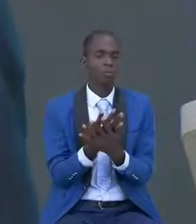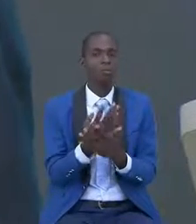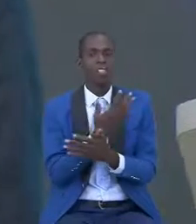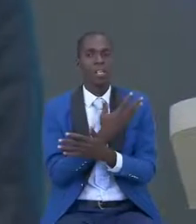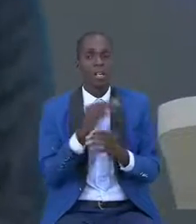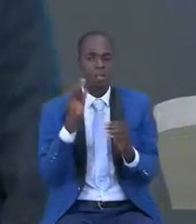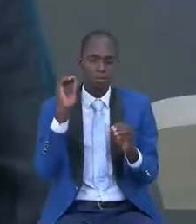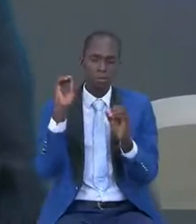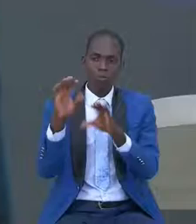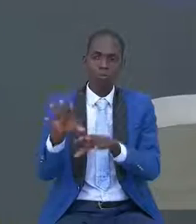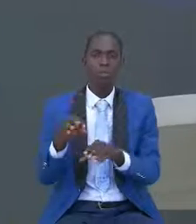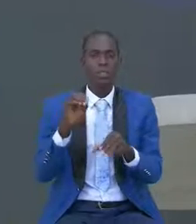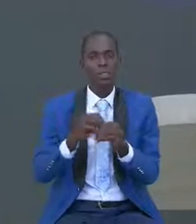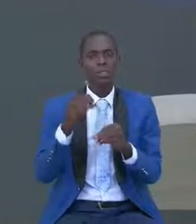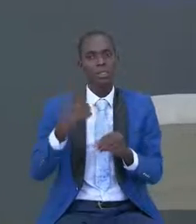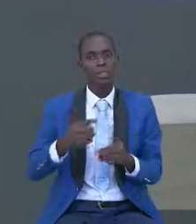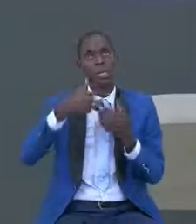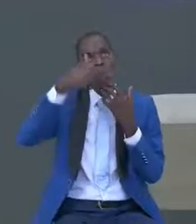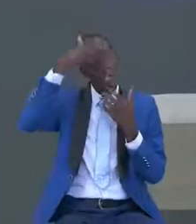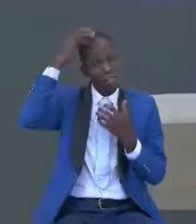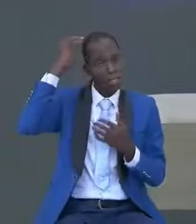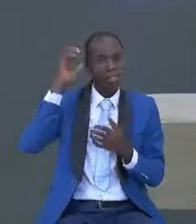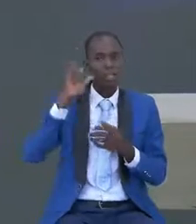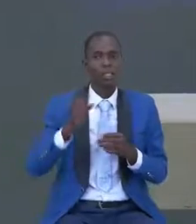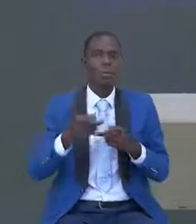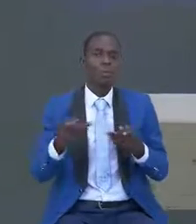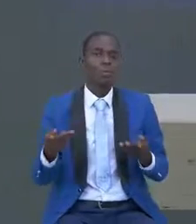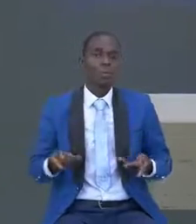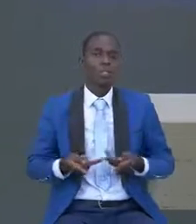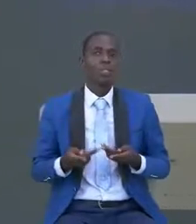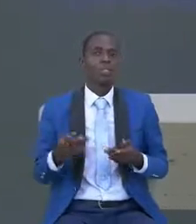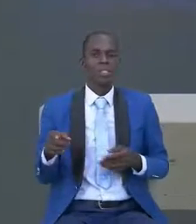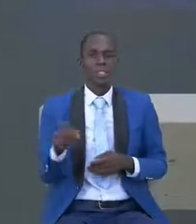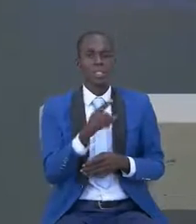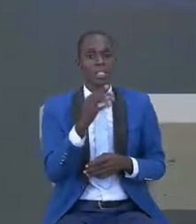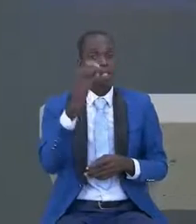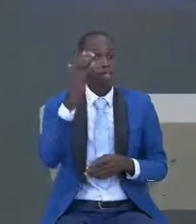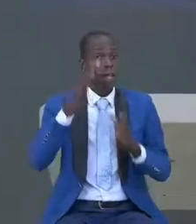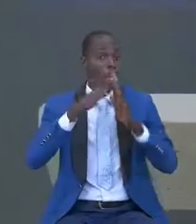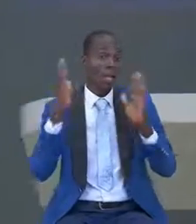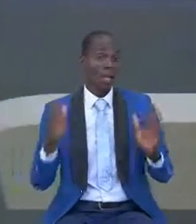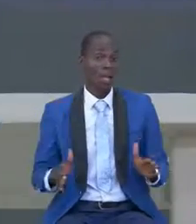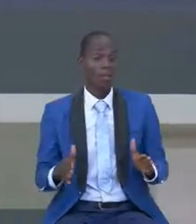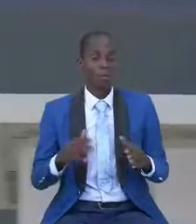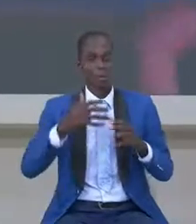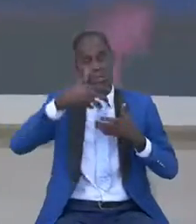fosse aux lions. Il savait, mais cette menace, il a dit,